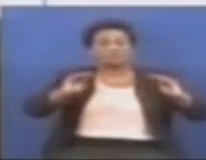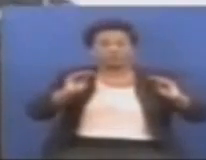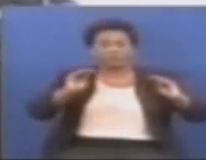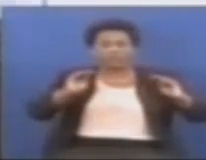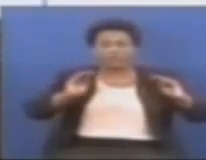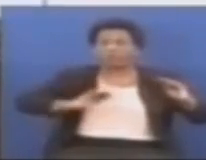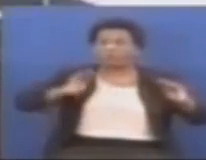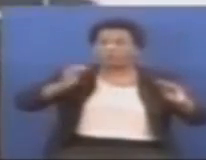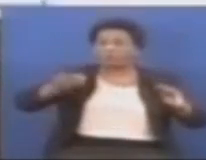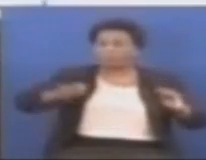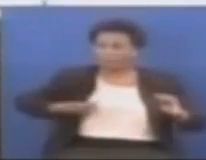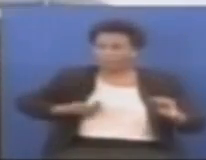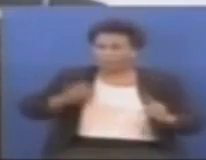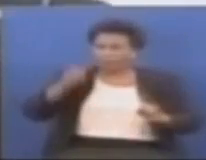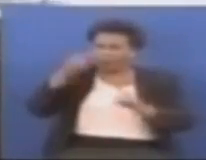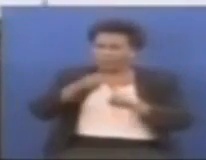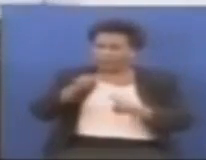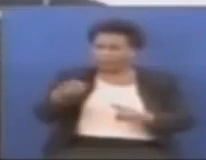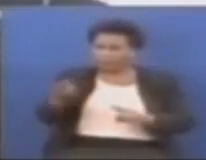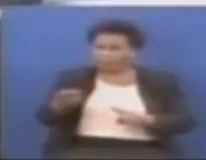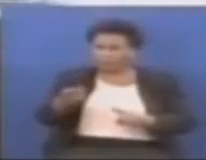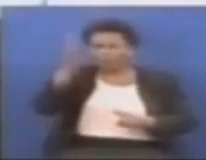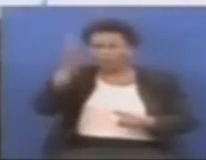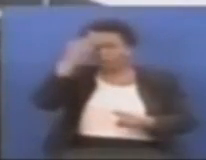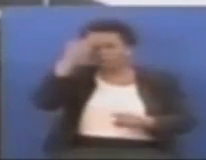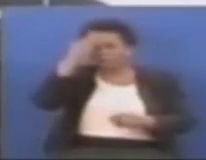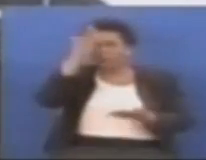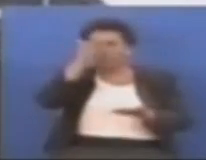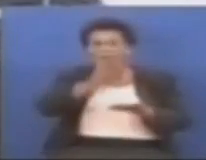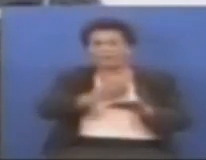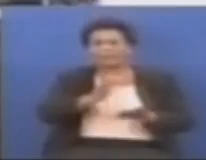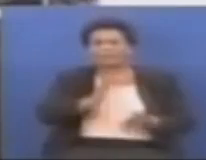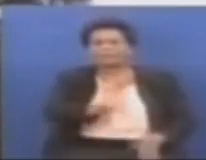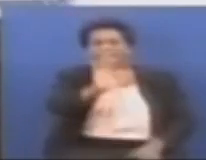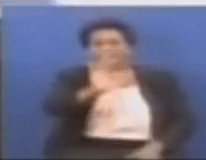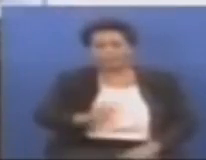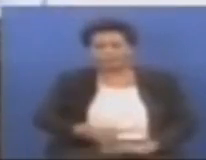Mheshimiwa muuliza swali, serikali imesema hakuna ubaguzi wowote.